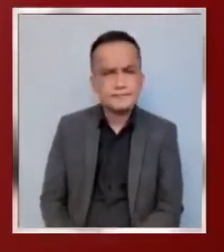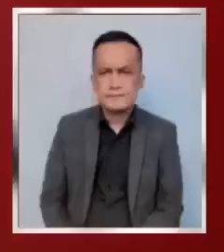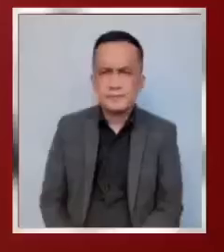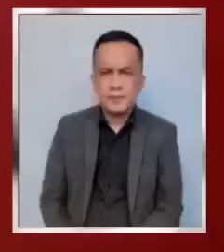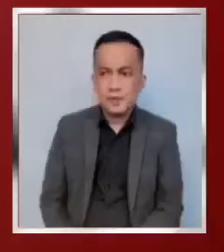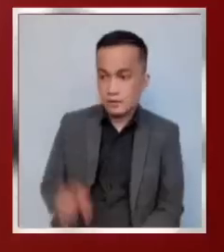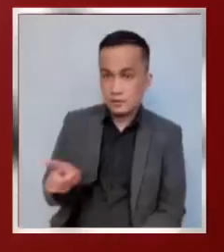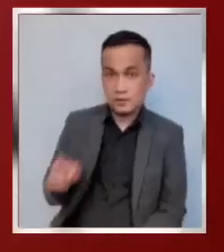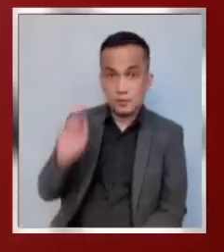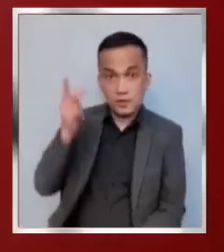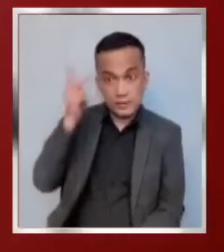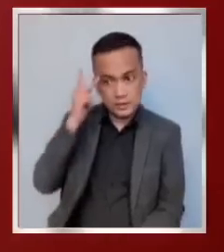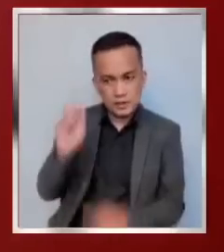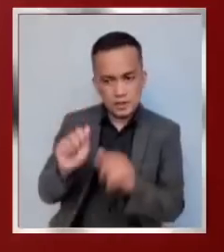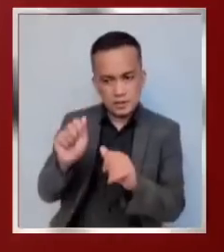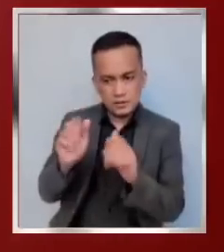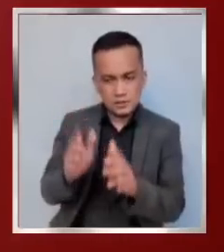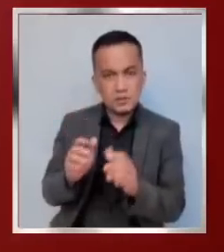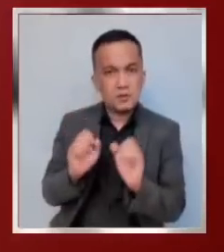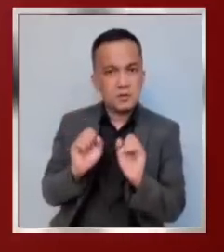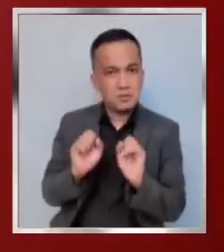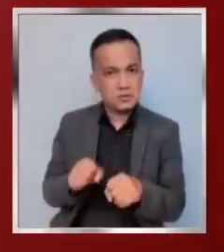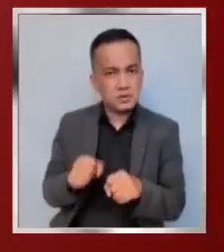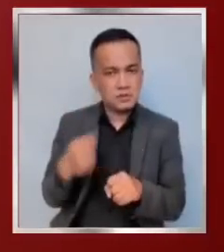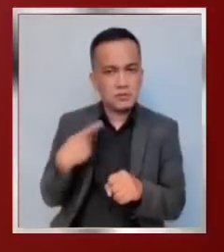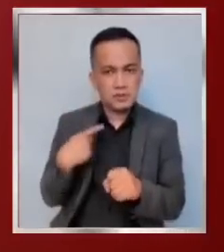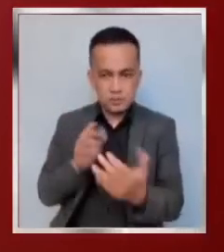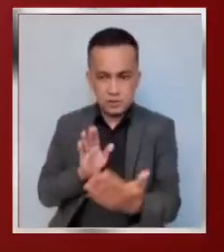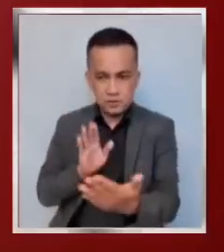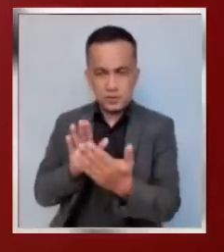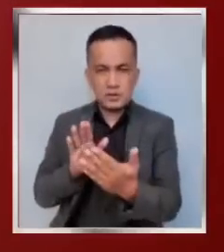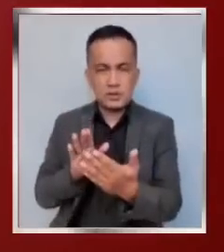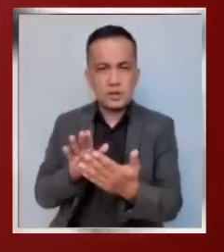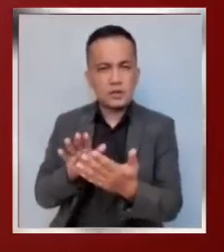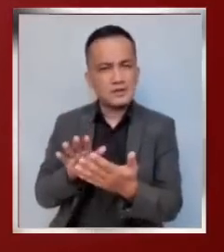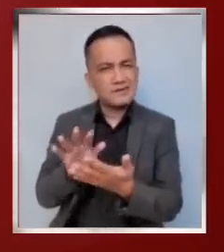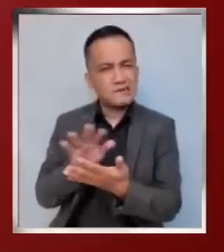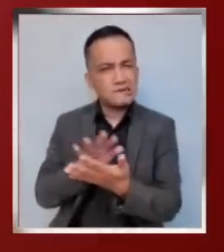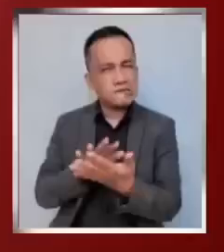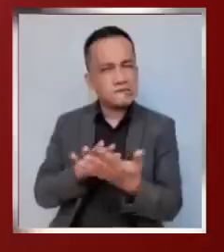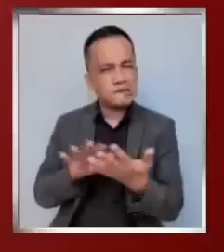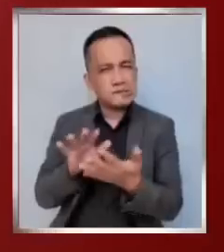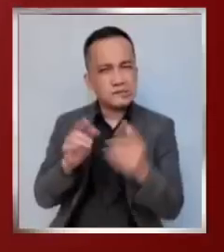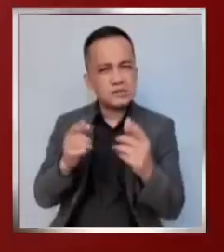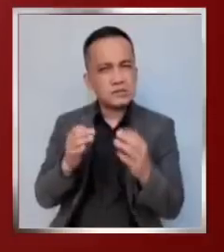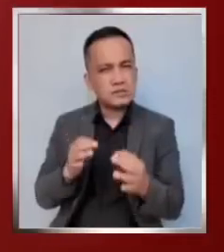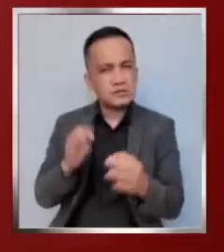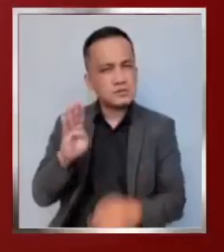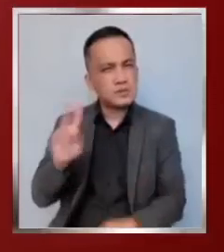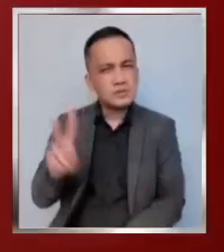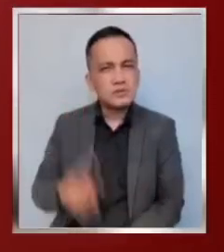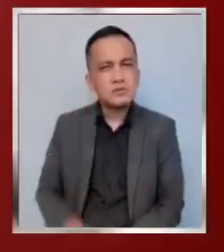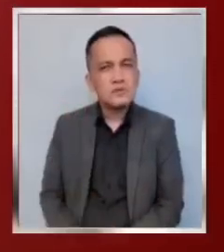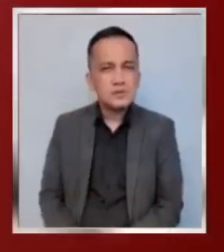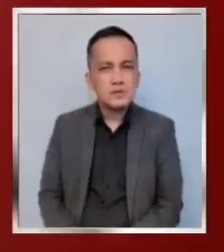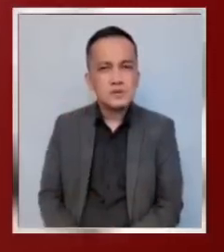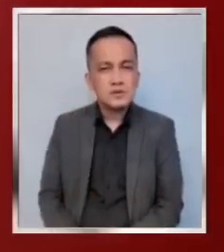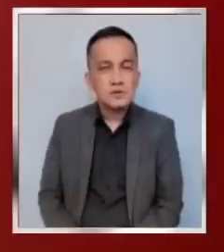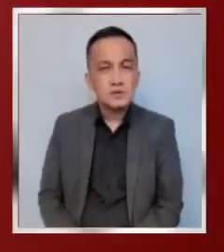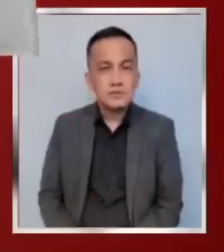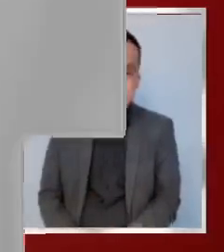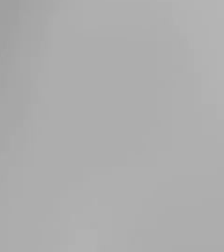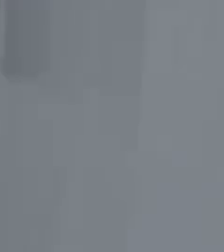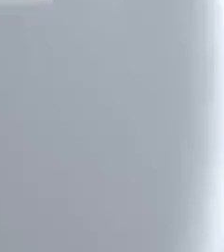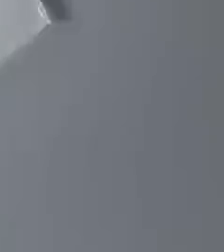analyst, posibleng may kaharaping komplikasyon ang desisyong ito ng Pangulo. Nakatutok si Maris